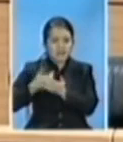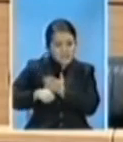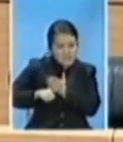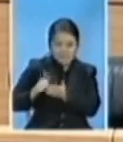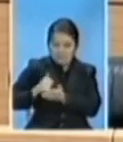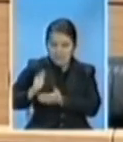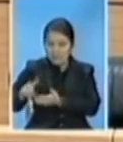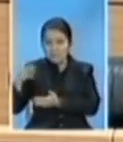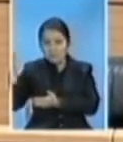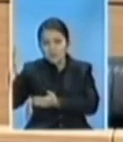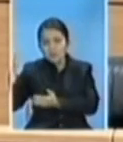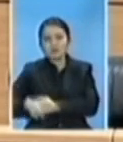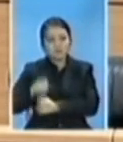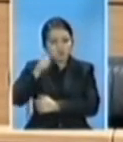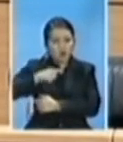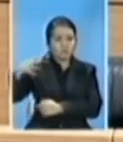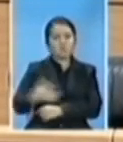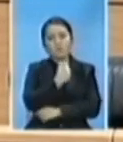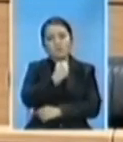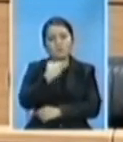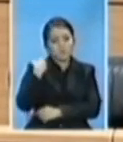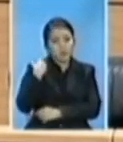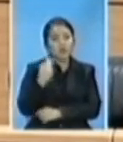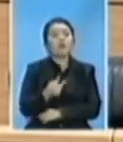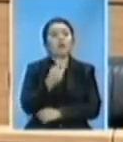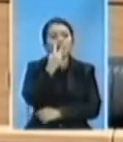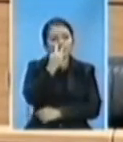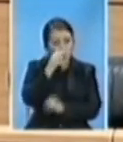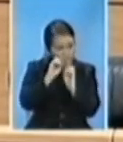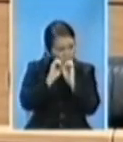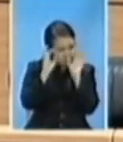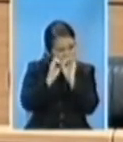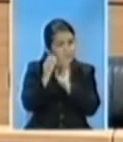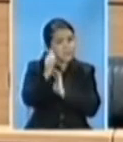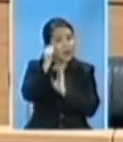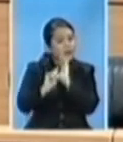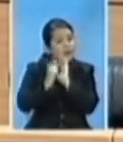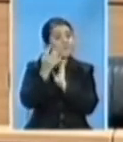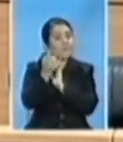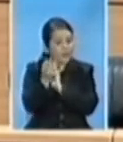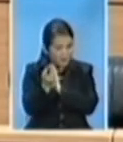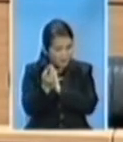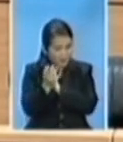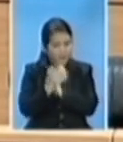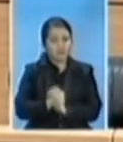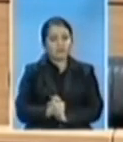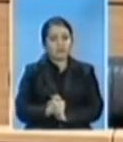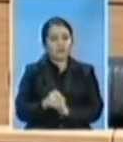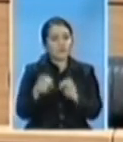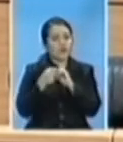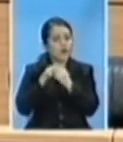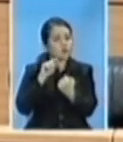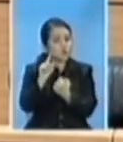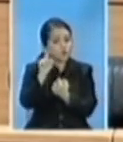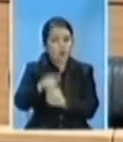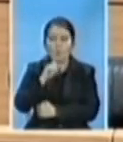ขาก็จะต้องถูกยึดไปดูซะให้ดีสิครับเริ่มต้นจากอะไรอ